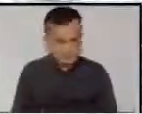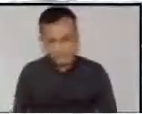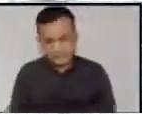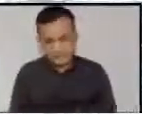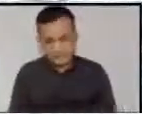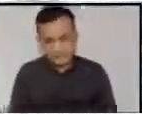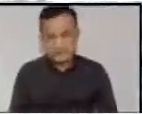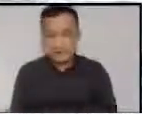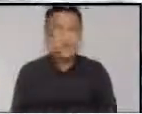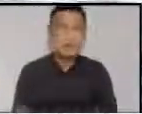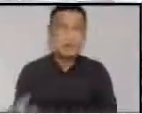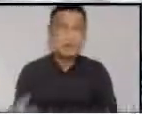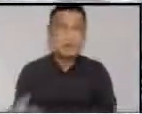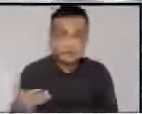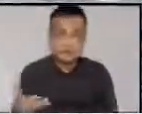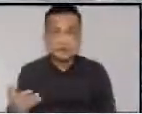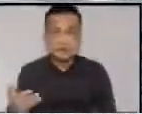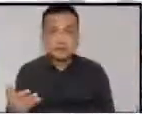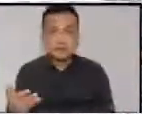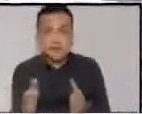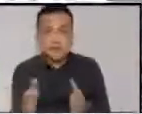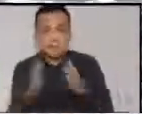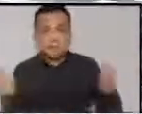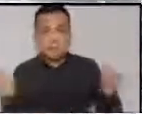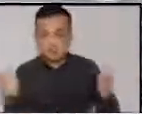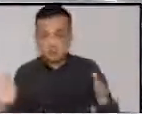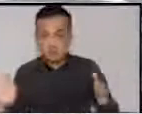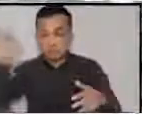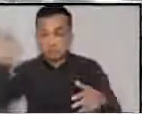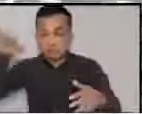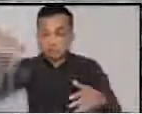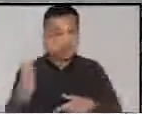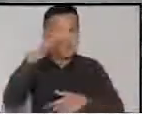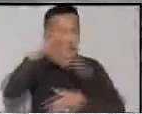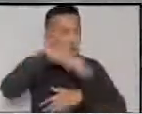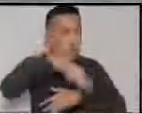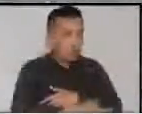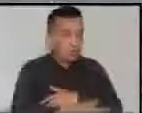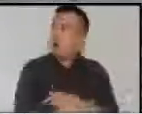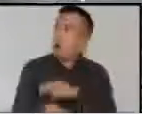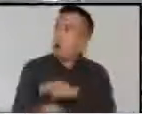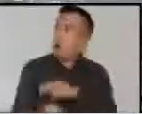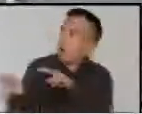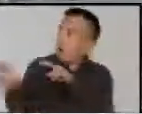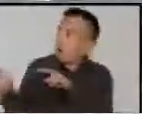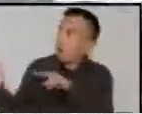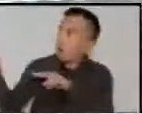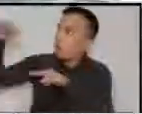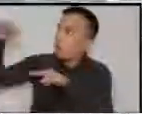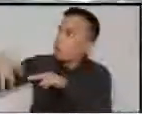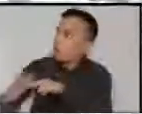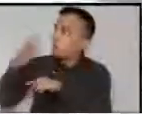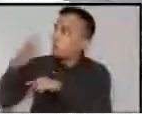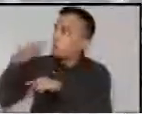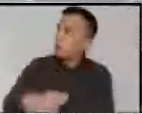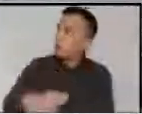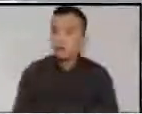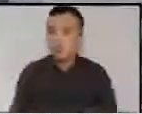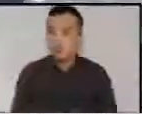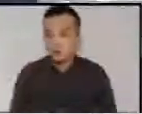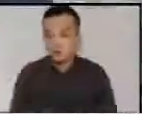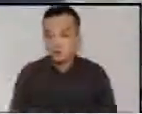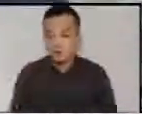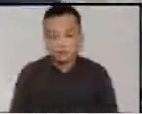nating ipanawagan? Ang kailangan namin yung financial assistant. Yun lang,